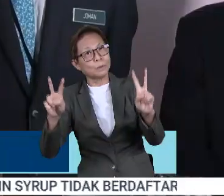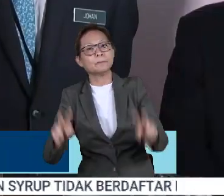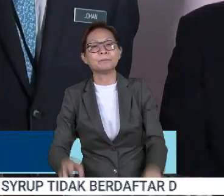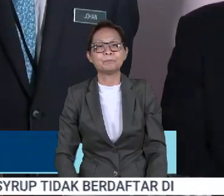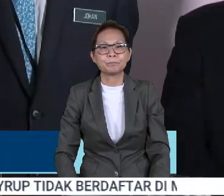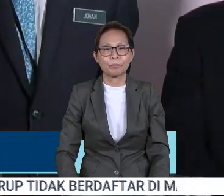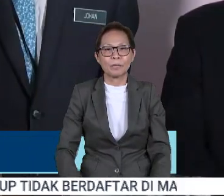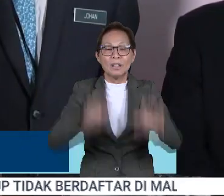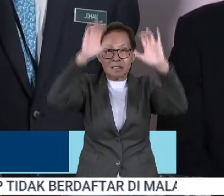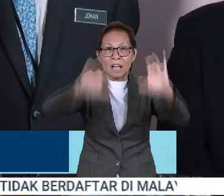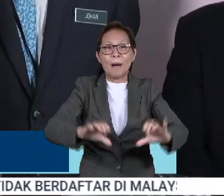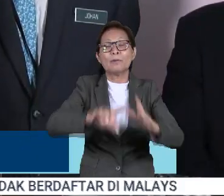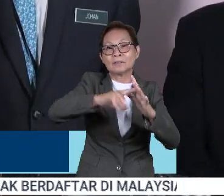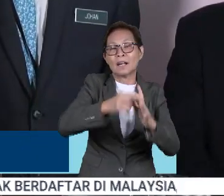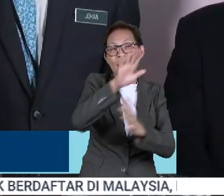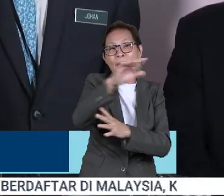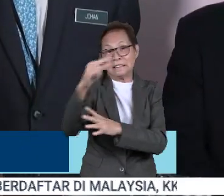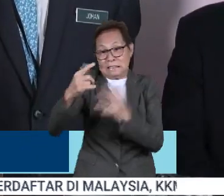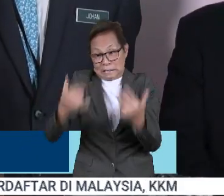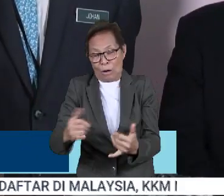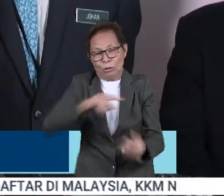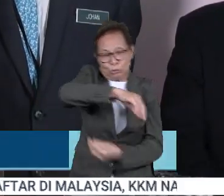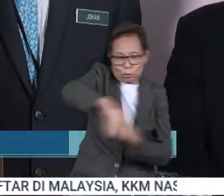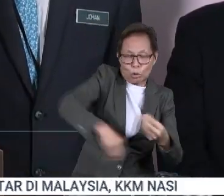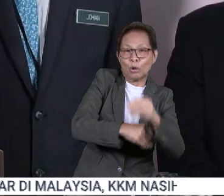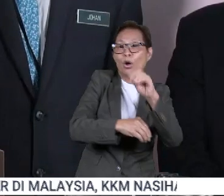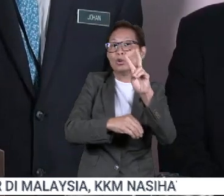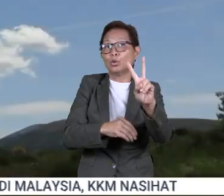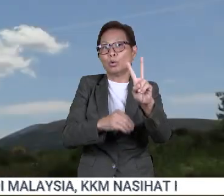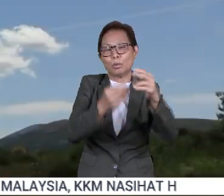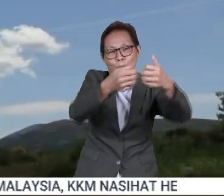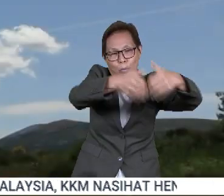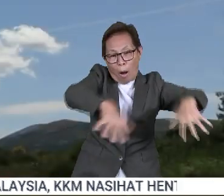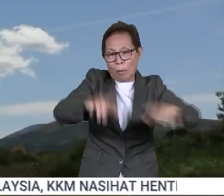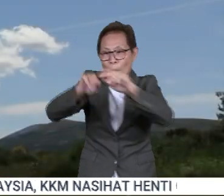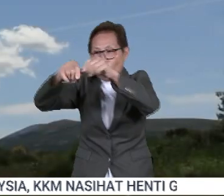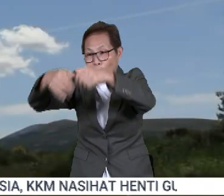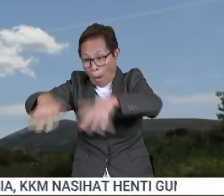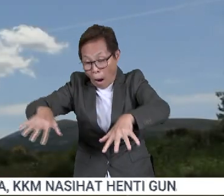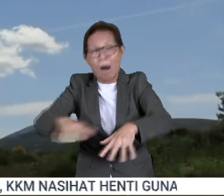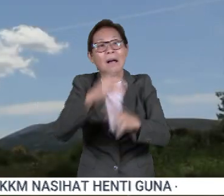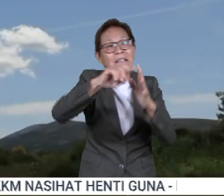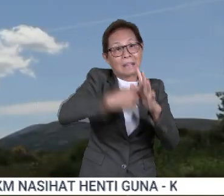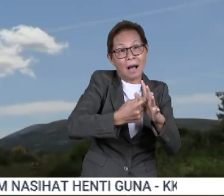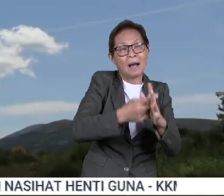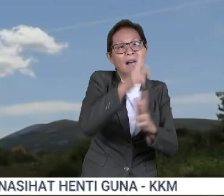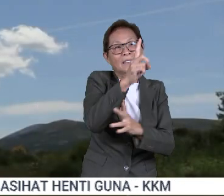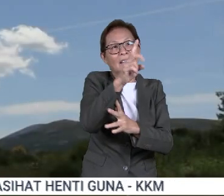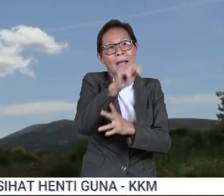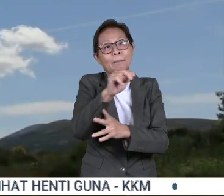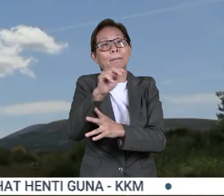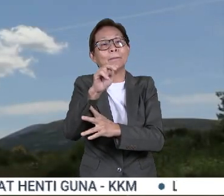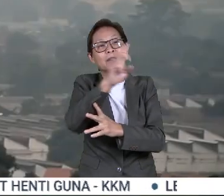model pelaksanaan 5g ketika ini akan ditukar kepada Dwi rangkayan sebagai saja pelaksanaan semasa dibawa digital Nasional